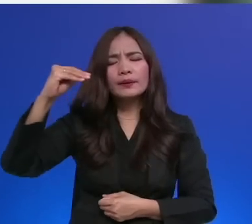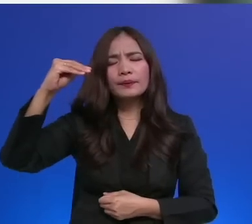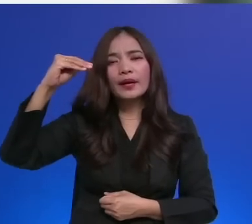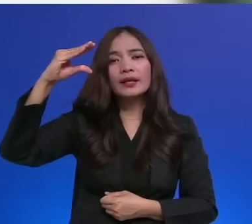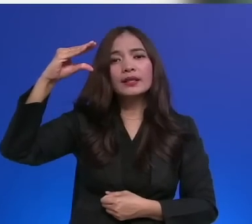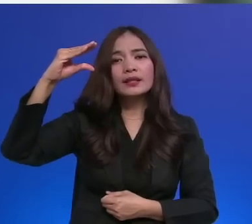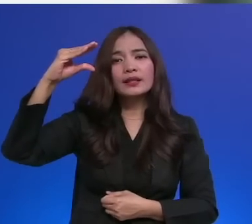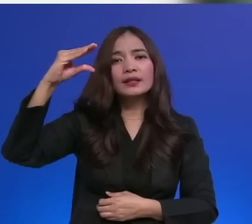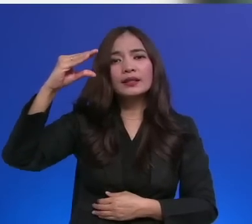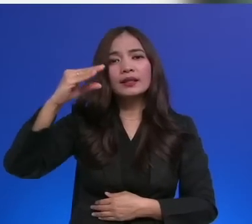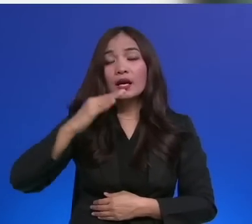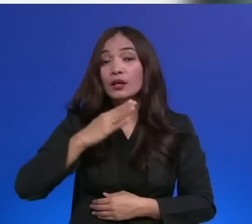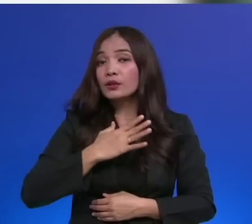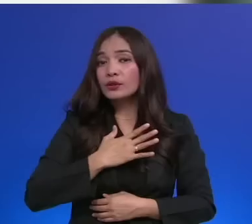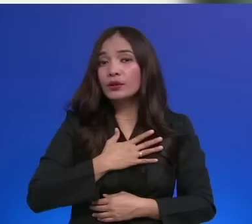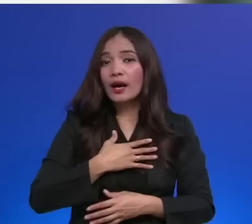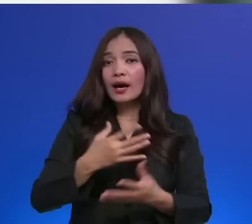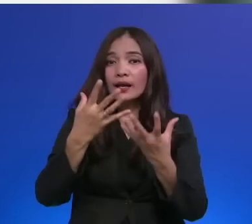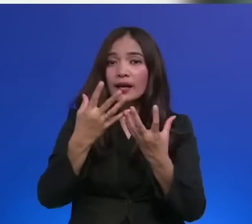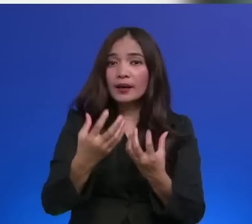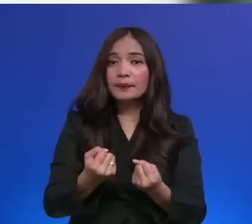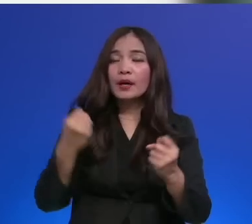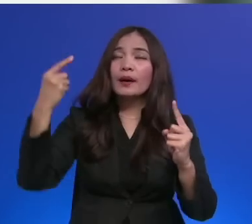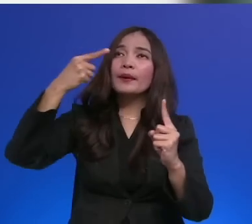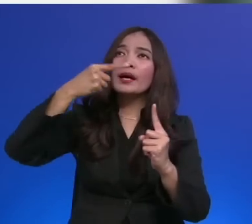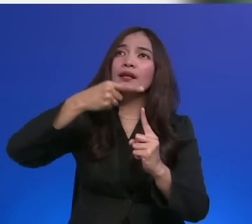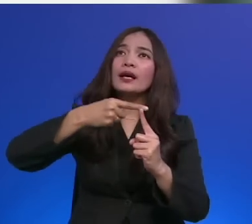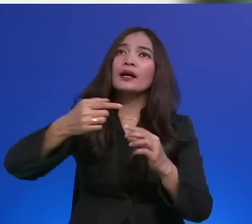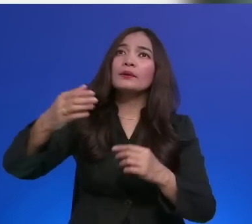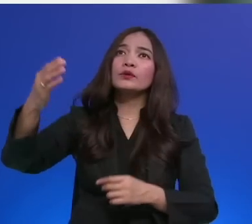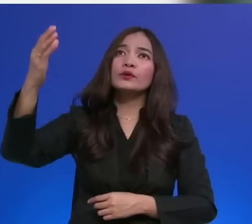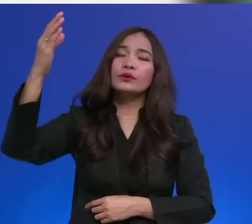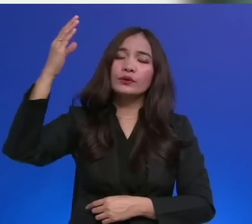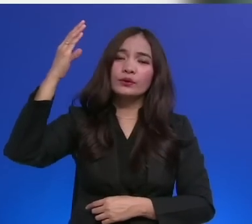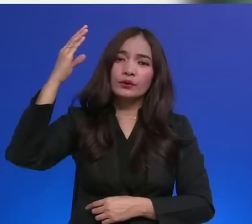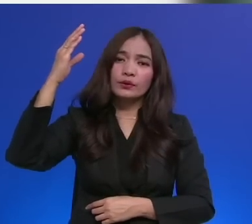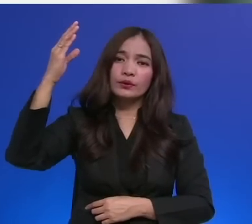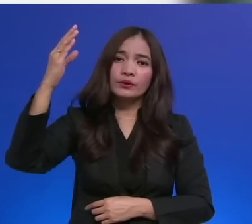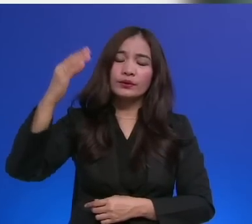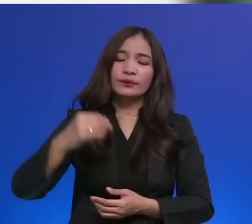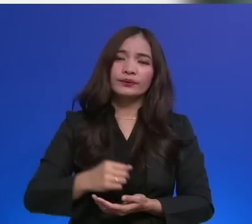mengharapkan pagi, ku harap padamu.